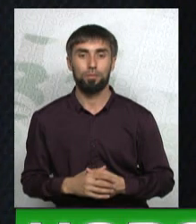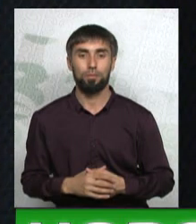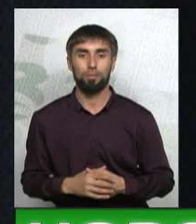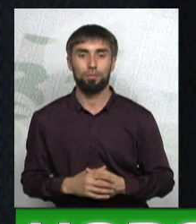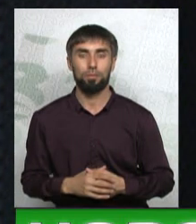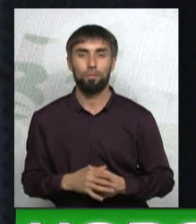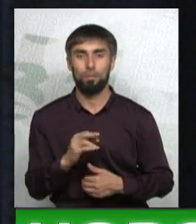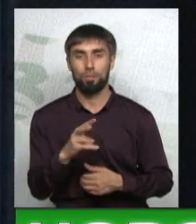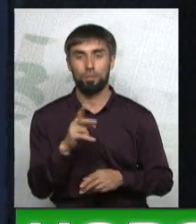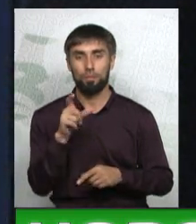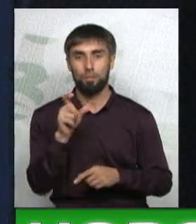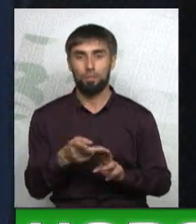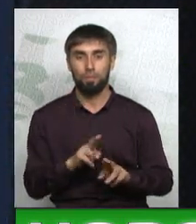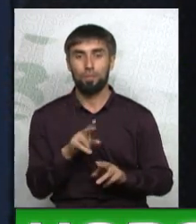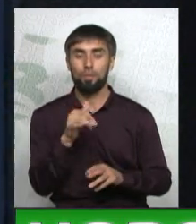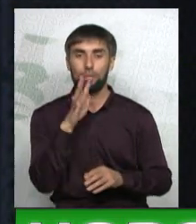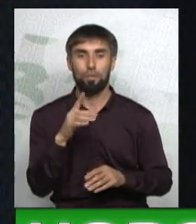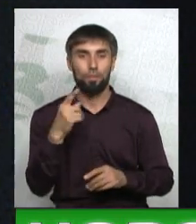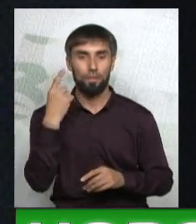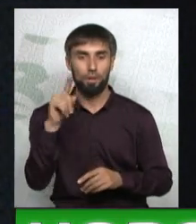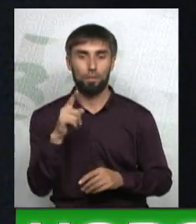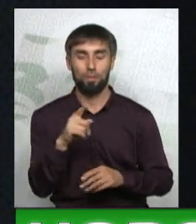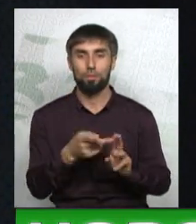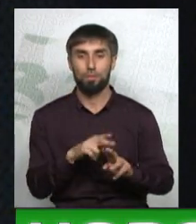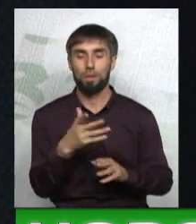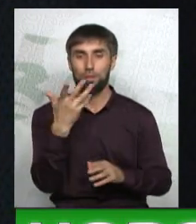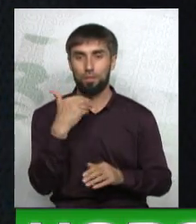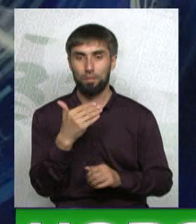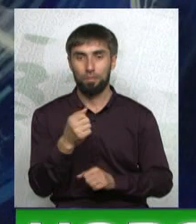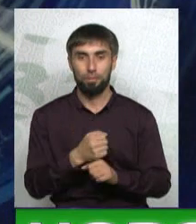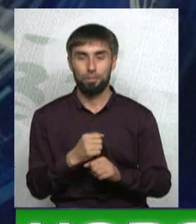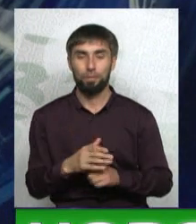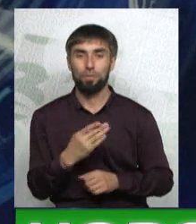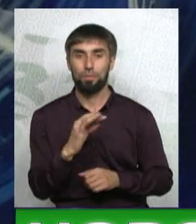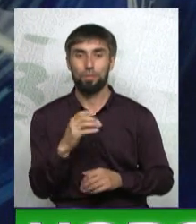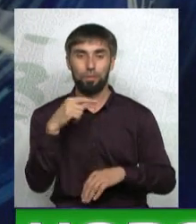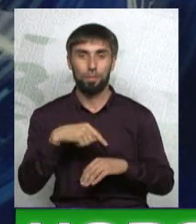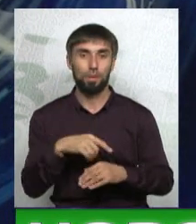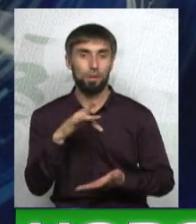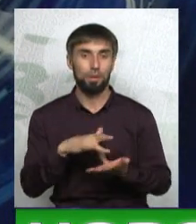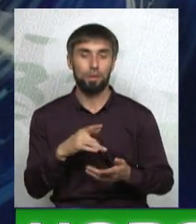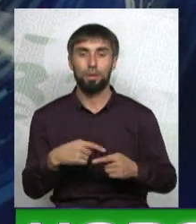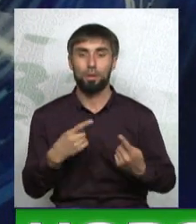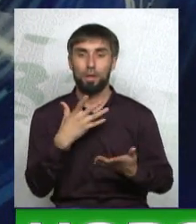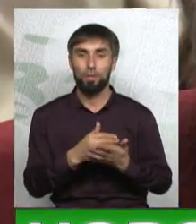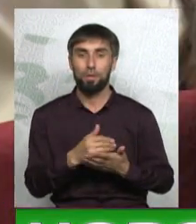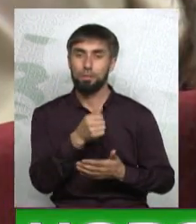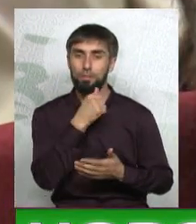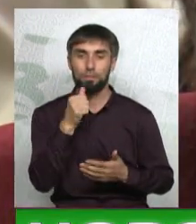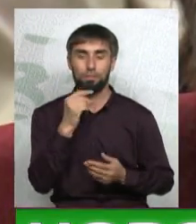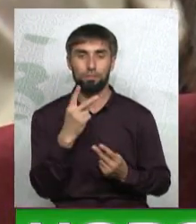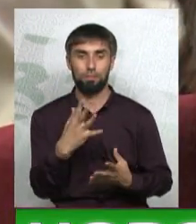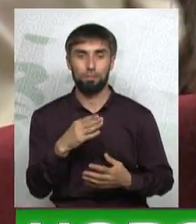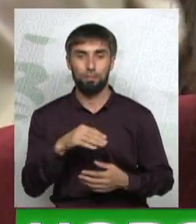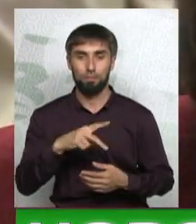Вот он на самом деле существовавший человек, и он тоже внес огромный вклад в кинематограф. Шанс попасть в центр и развить свои скрытые или